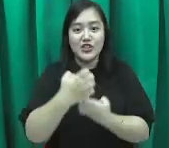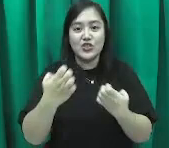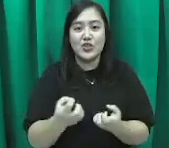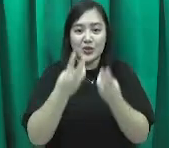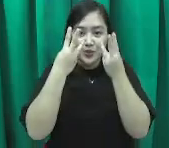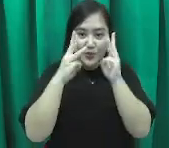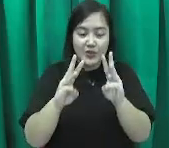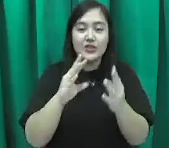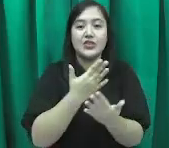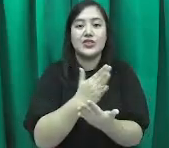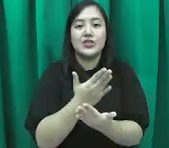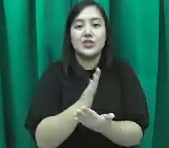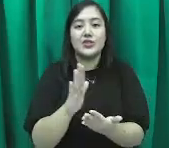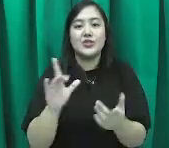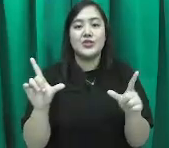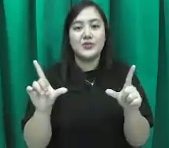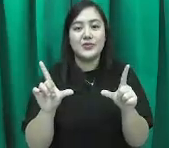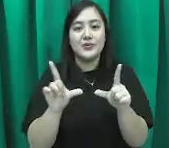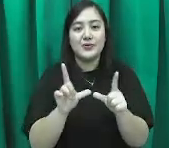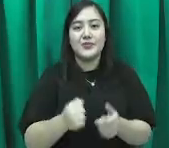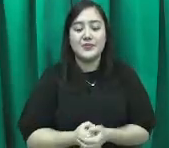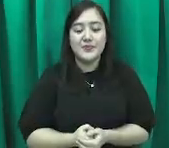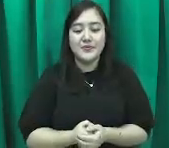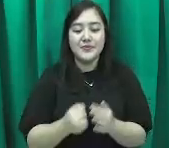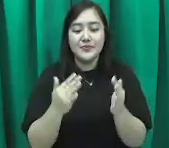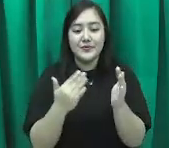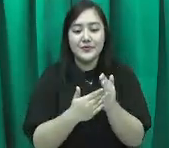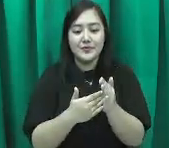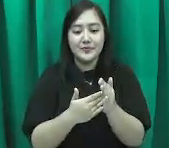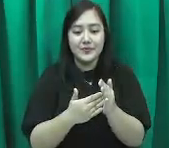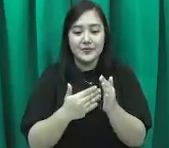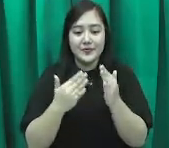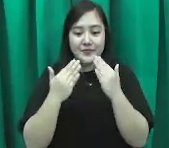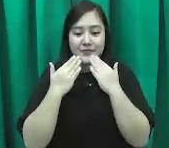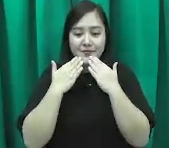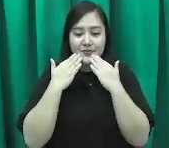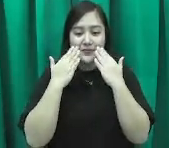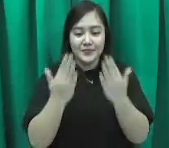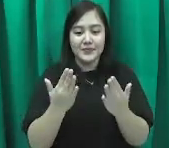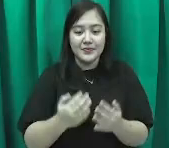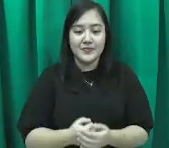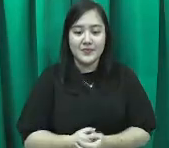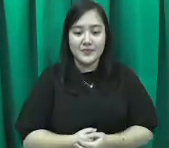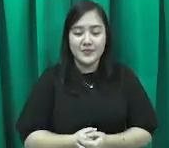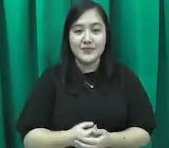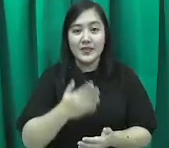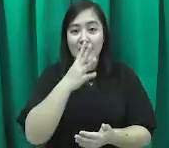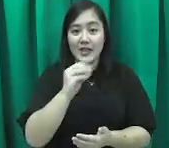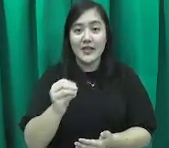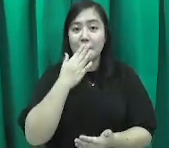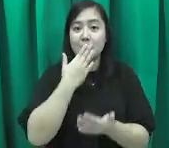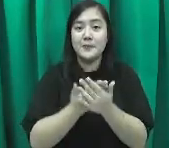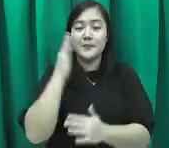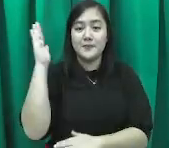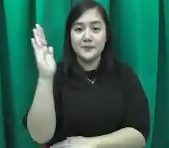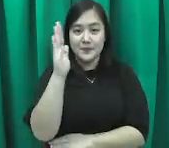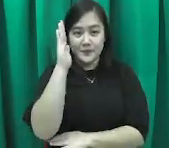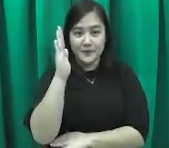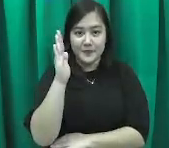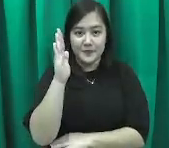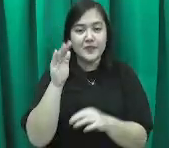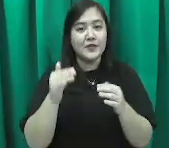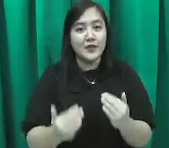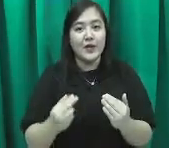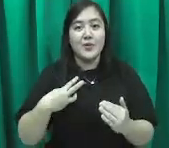maraming salamat. Okay, amen. Once again, magandang tanghali po sa ating lahat. At ito po yung pagpapatuloy